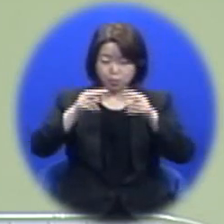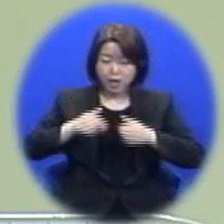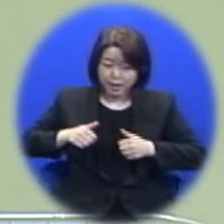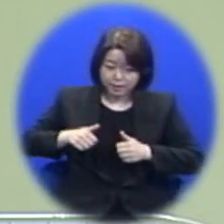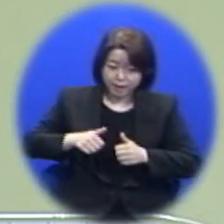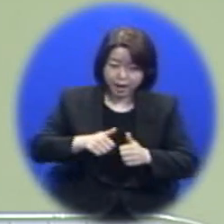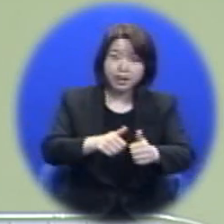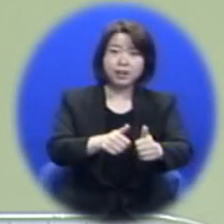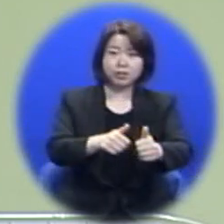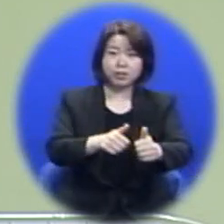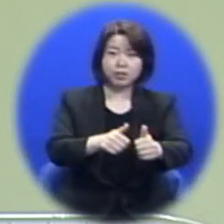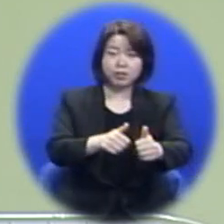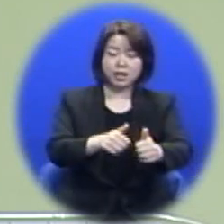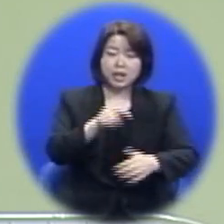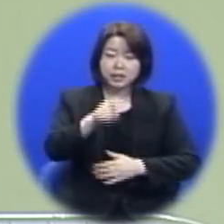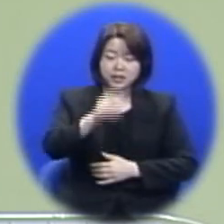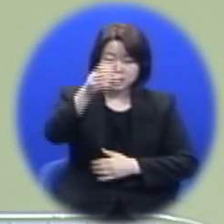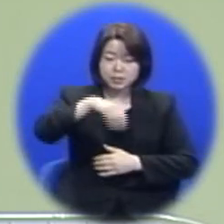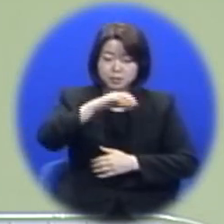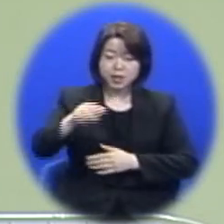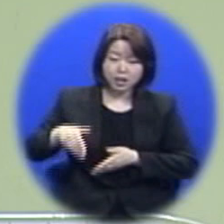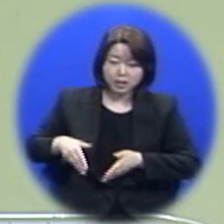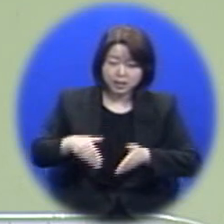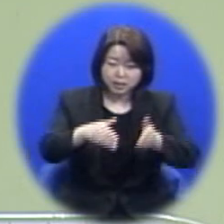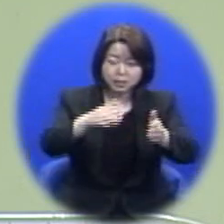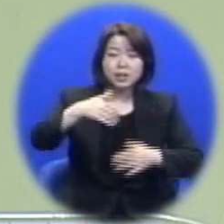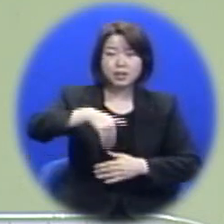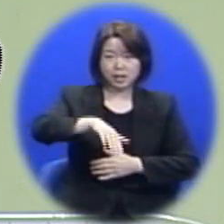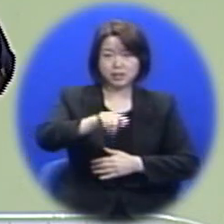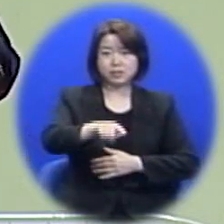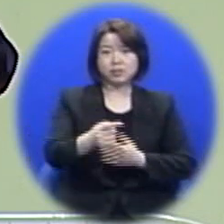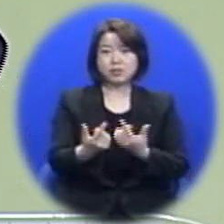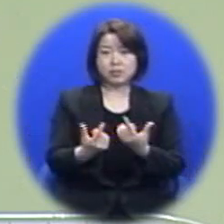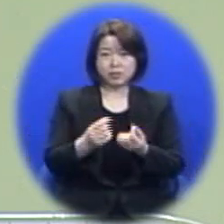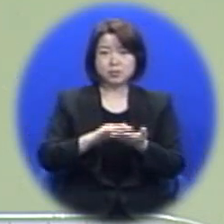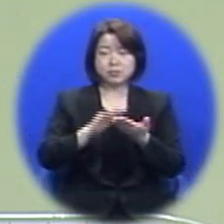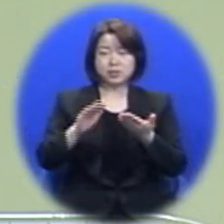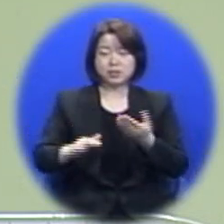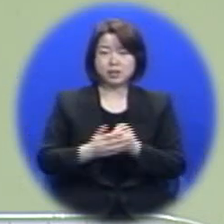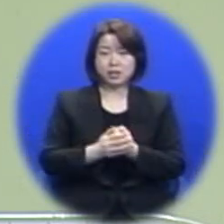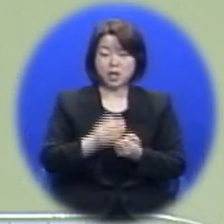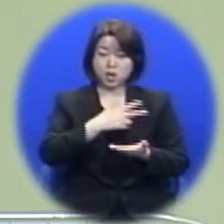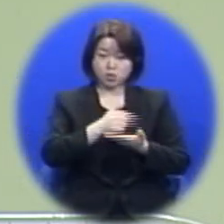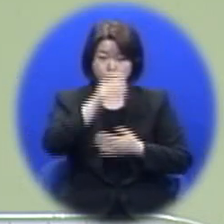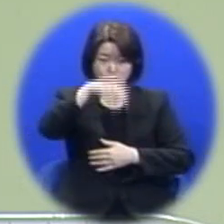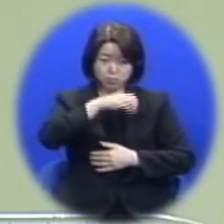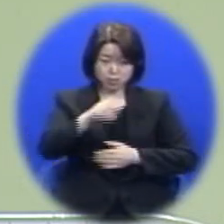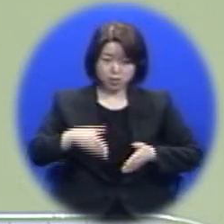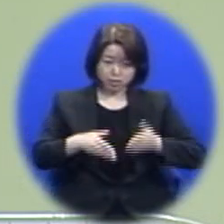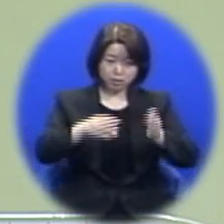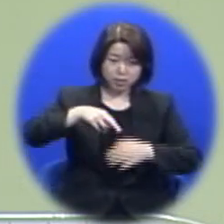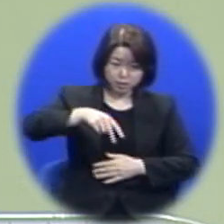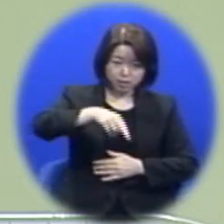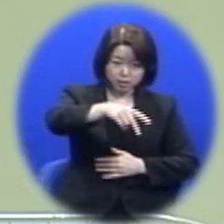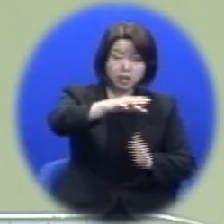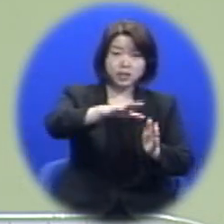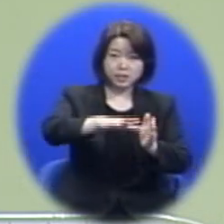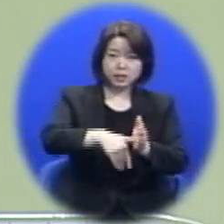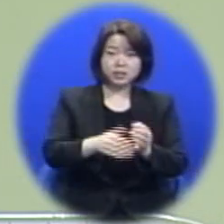그게 십자가의 길을 가는 겁니다 주님 십자가의 길을 걸어 가실 때 그때